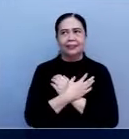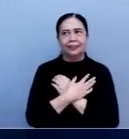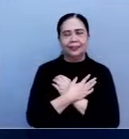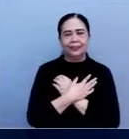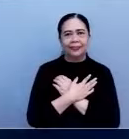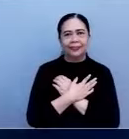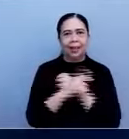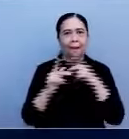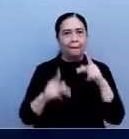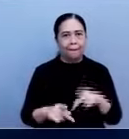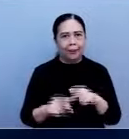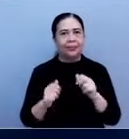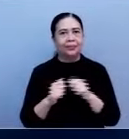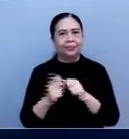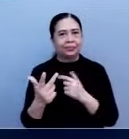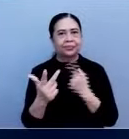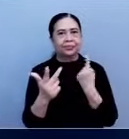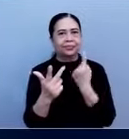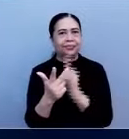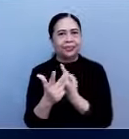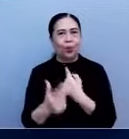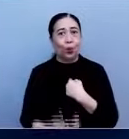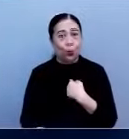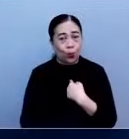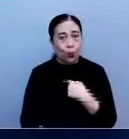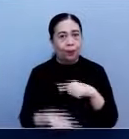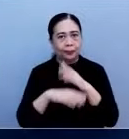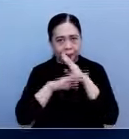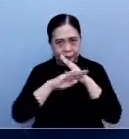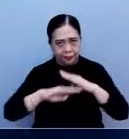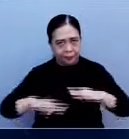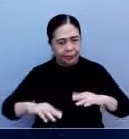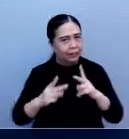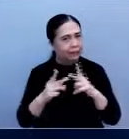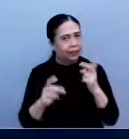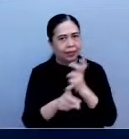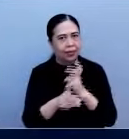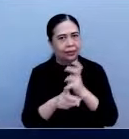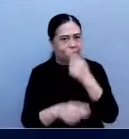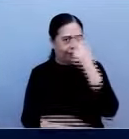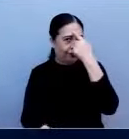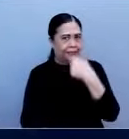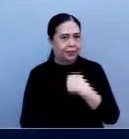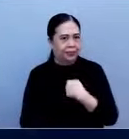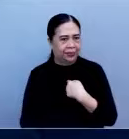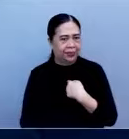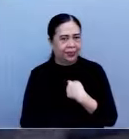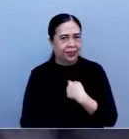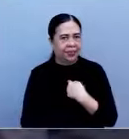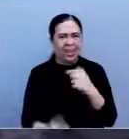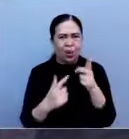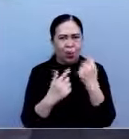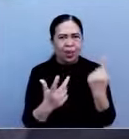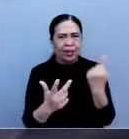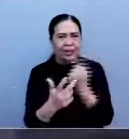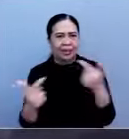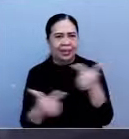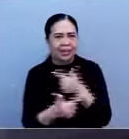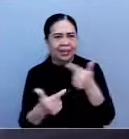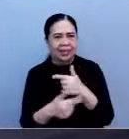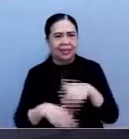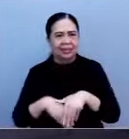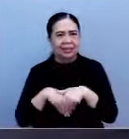as a content creator. So me bilang tahimik, it was very difficult for me at first. Paano ka napunta sa comedy kung introvert